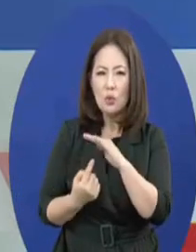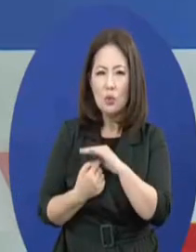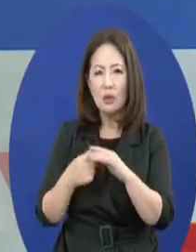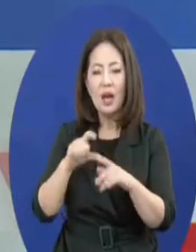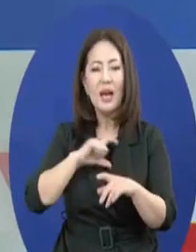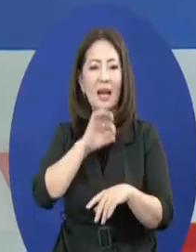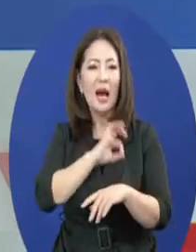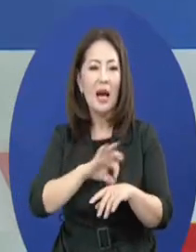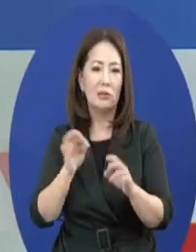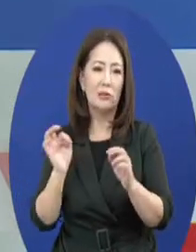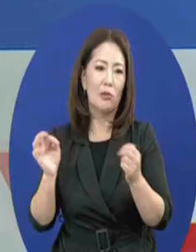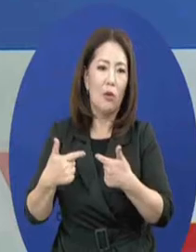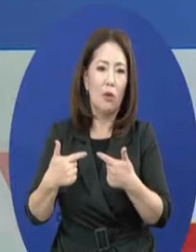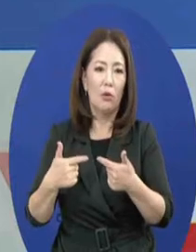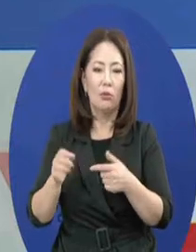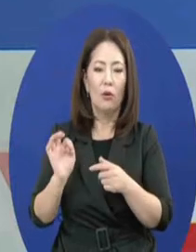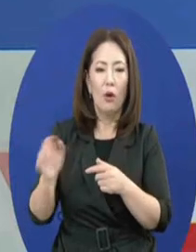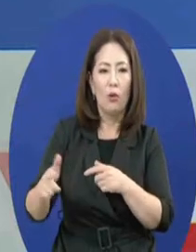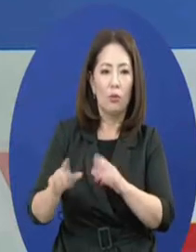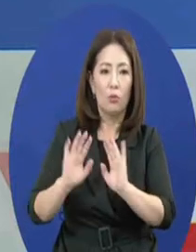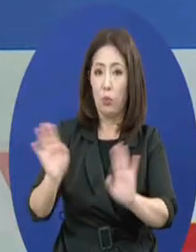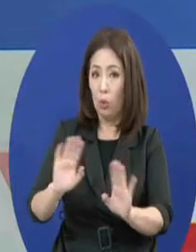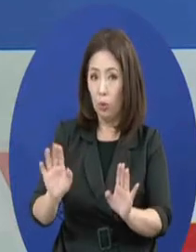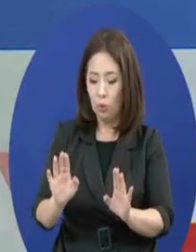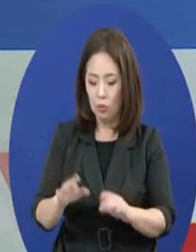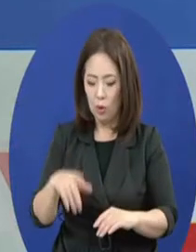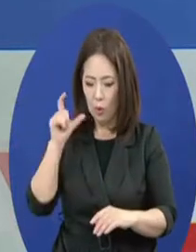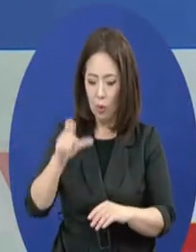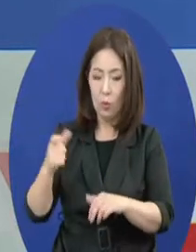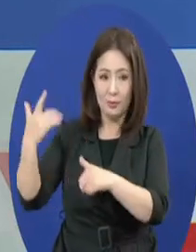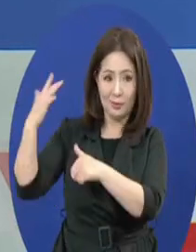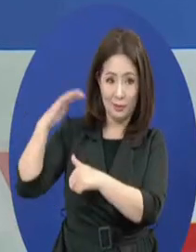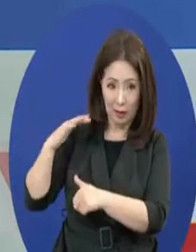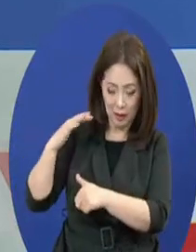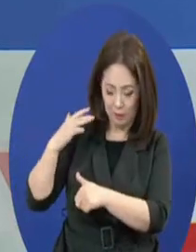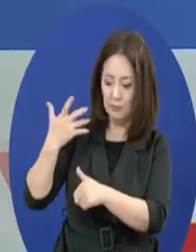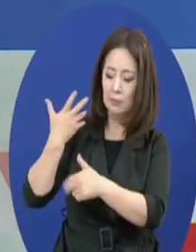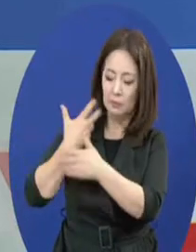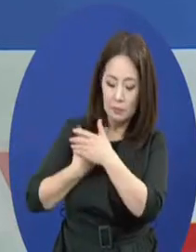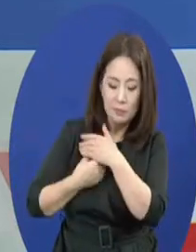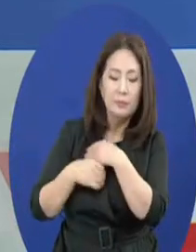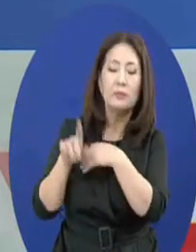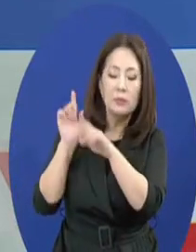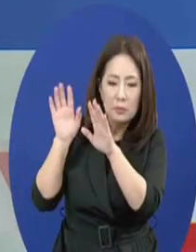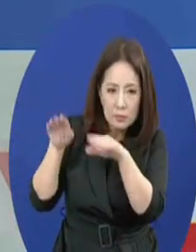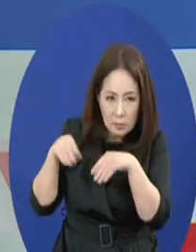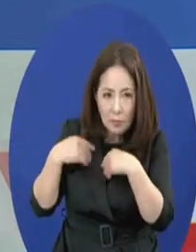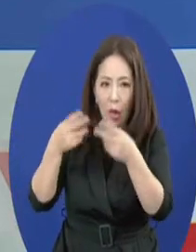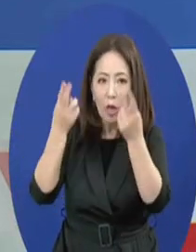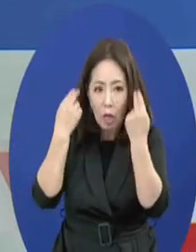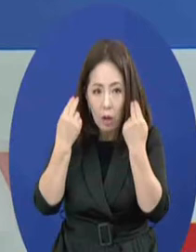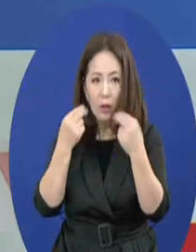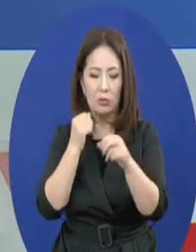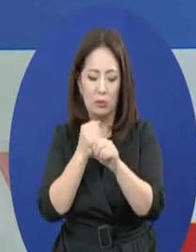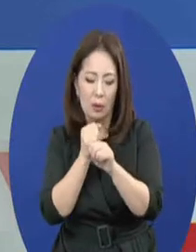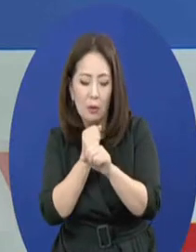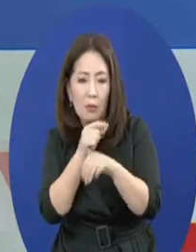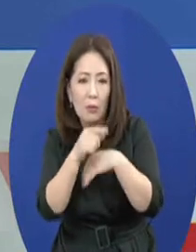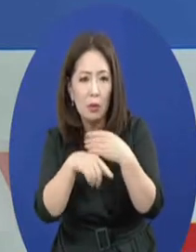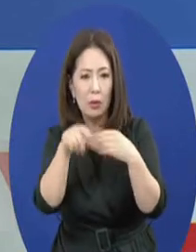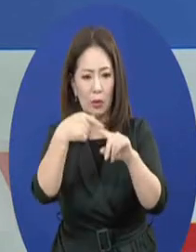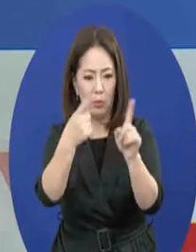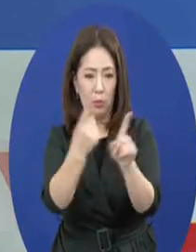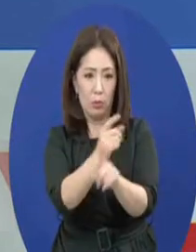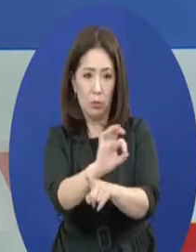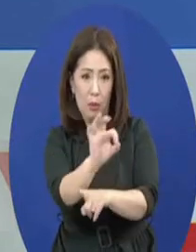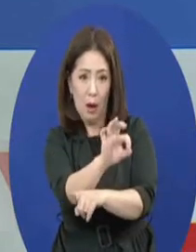болохгүй. Хин нэгний дарамт чахалтаар, хин нэгэн эрх мэдлэлтний хүсэл даалгавраар гэмгүү нэгнийг